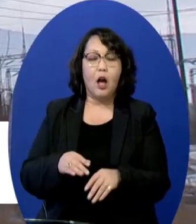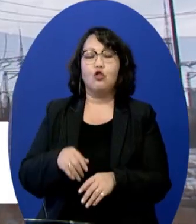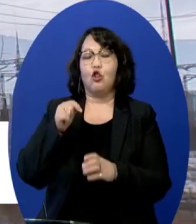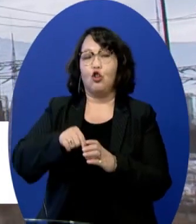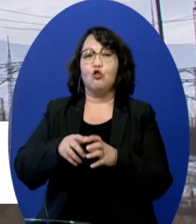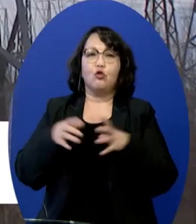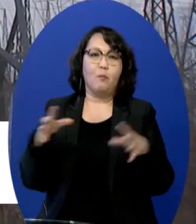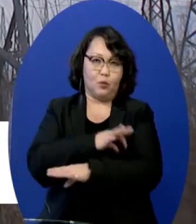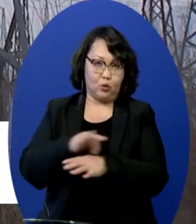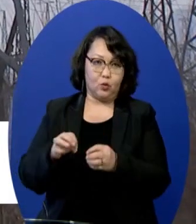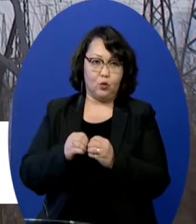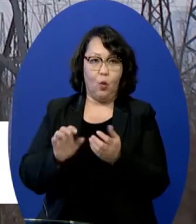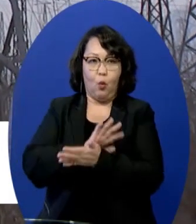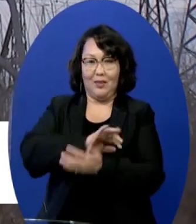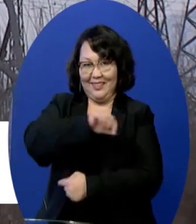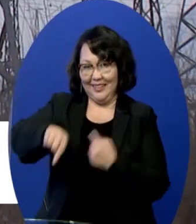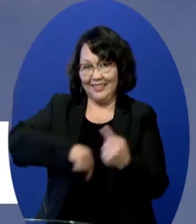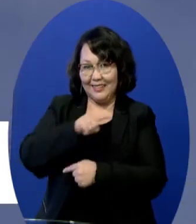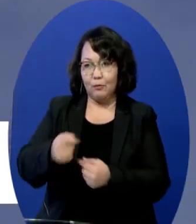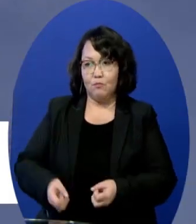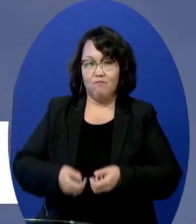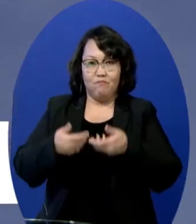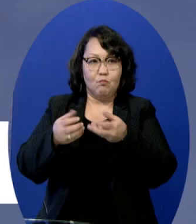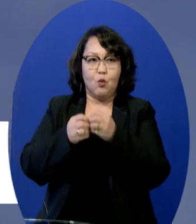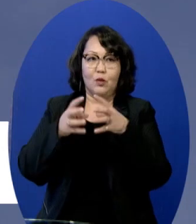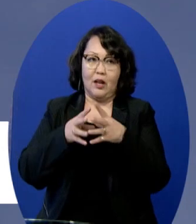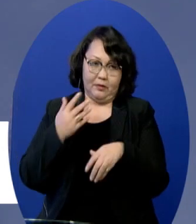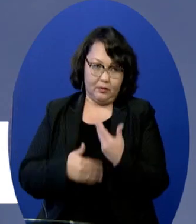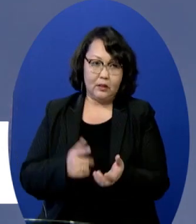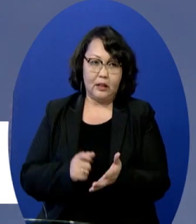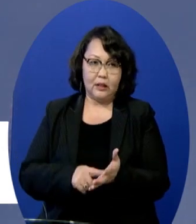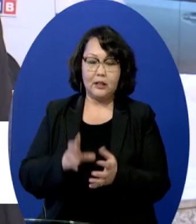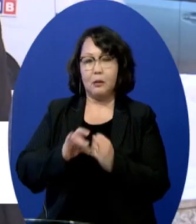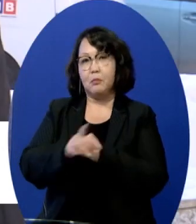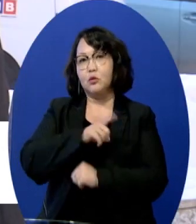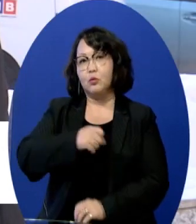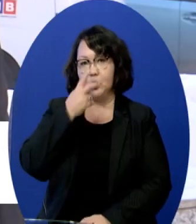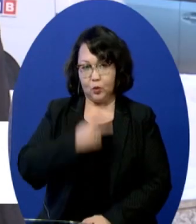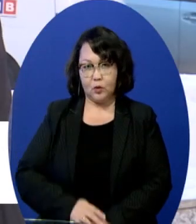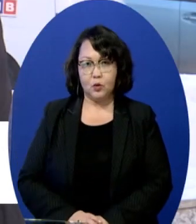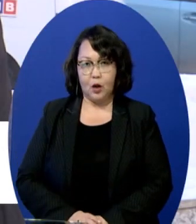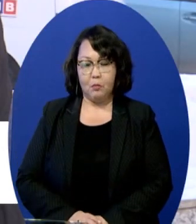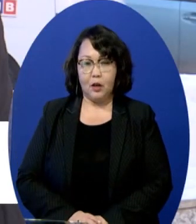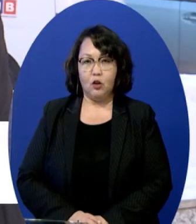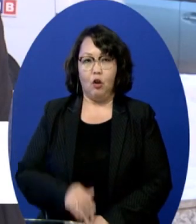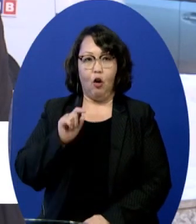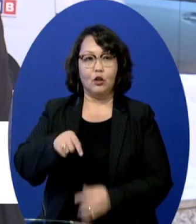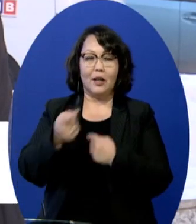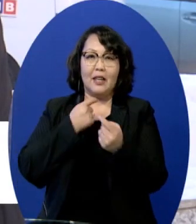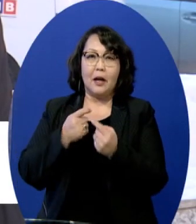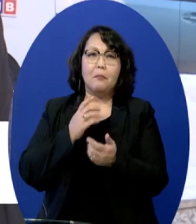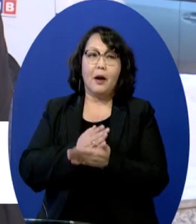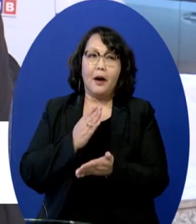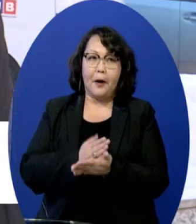төслүүдэд яаралтай эргэлтэнд оруулах хэрэгтэй гэж салбарын мэрэгчлэлтнүүд үзэж байна. Ялангуяа одоогоор нэлээд яригдж байгаа хүч